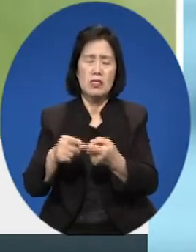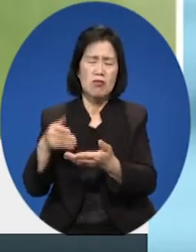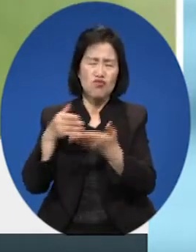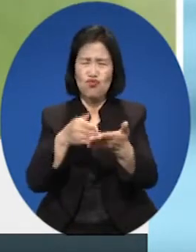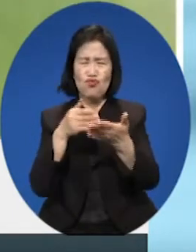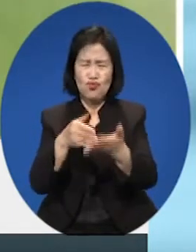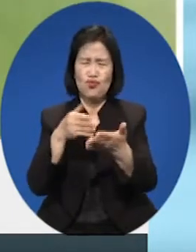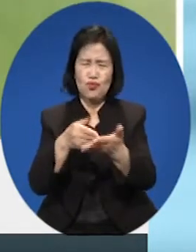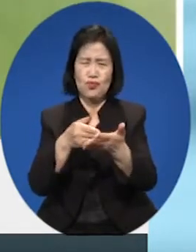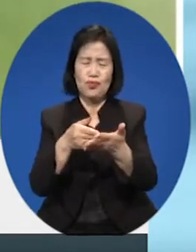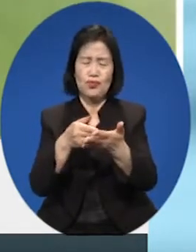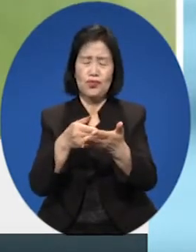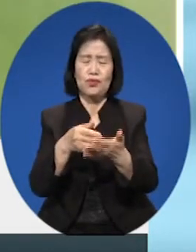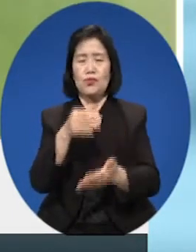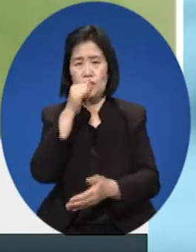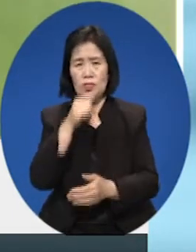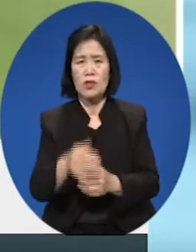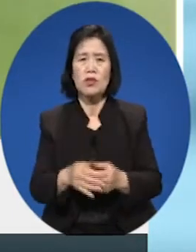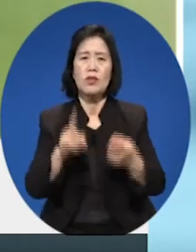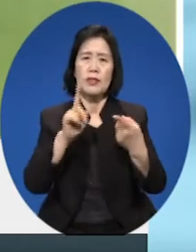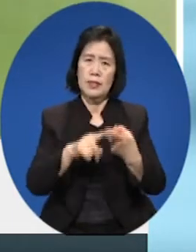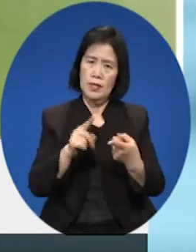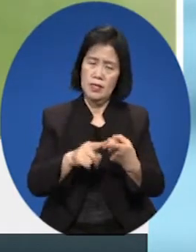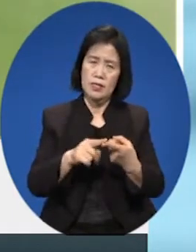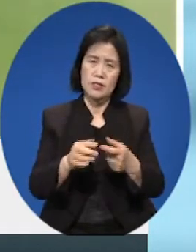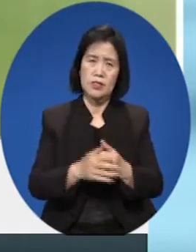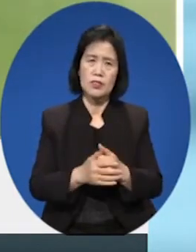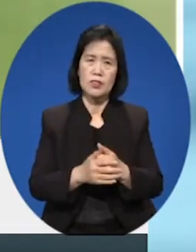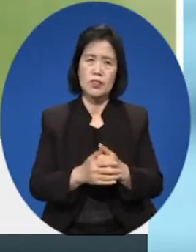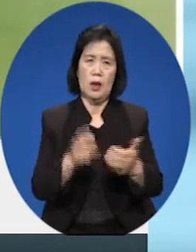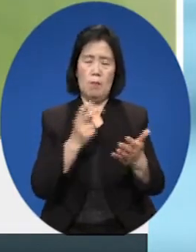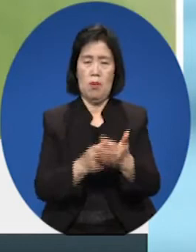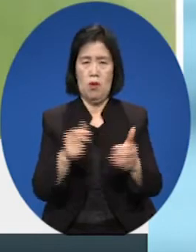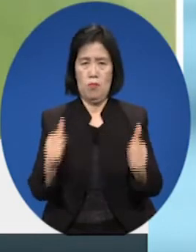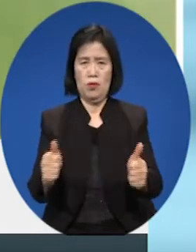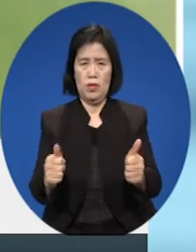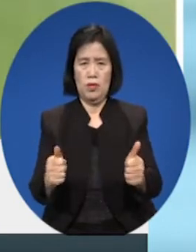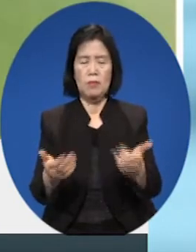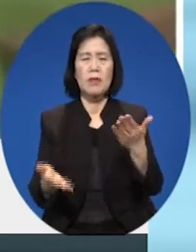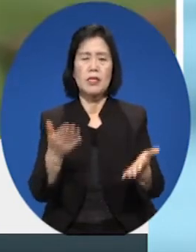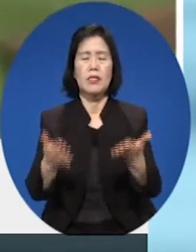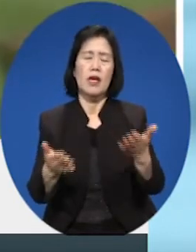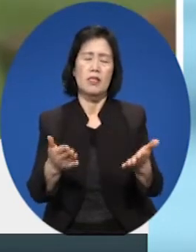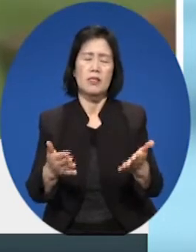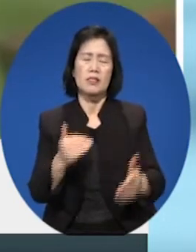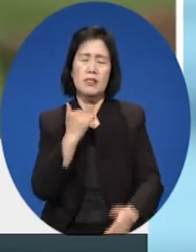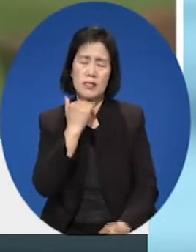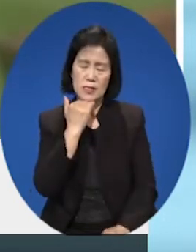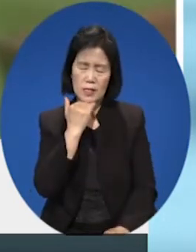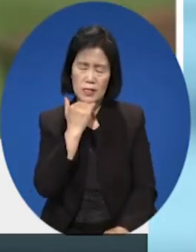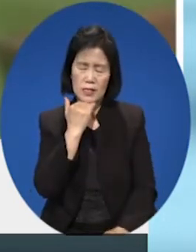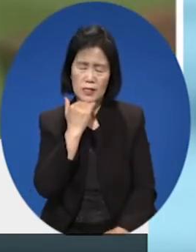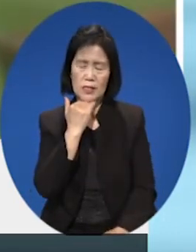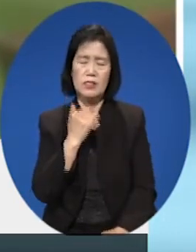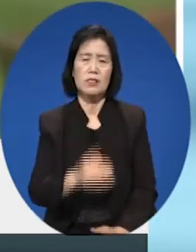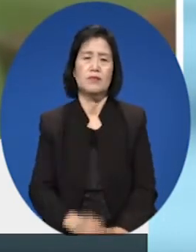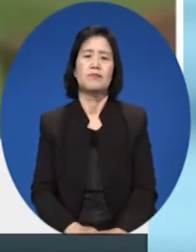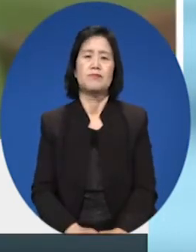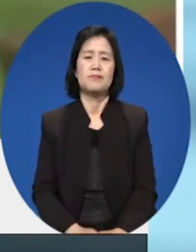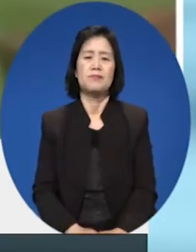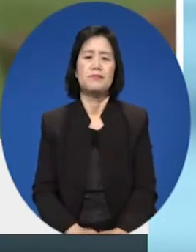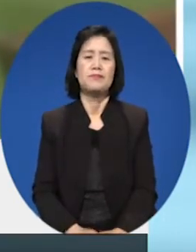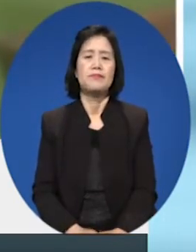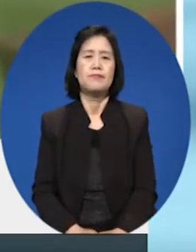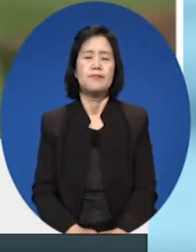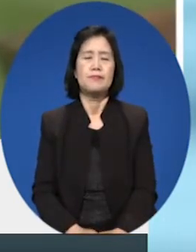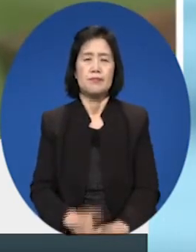그 부분에 대해서 주장을 하고 있거든요 이 부분에 대해서는 아무래도 법원의 판단을 받아야만 응 아 이게 결정이 되지 않을까